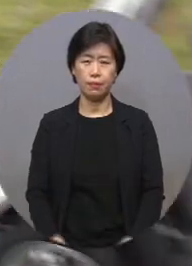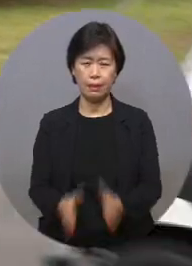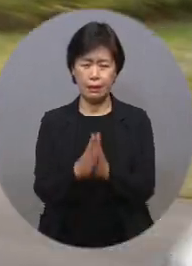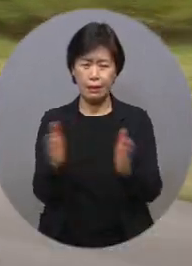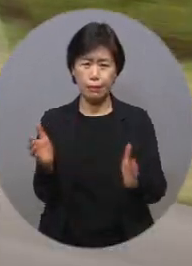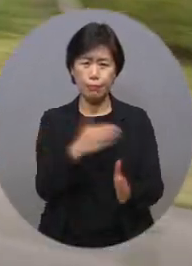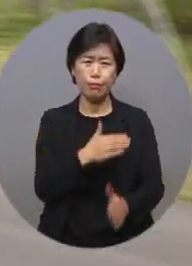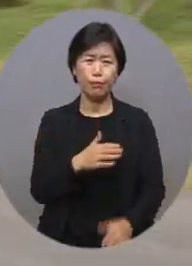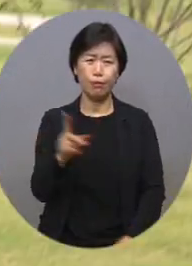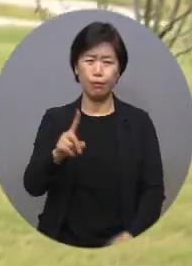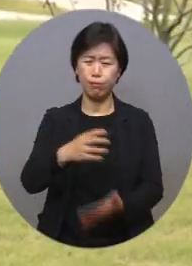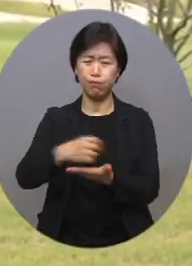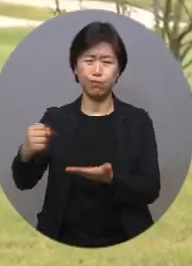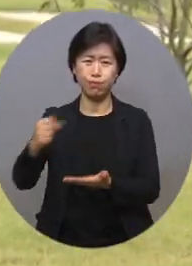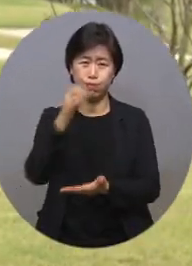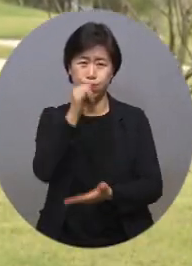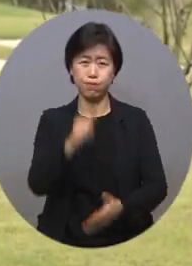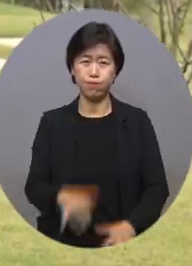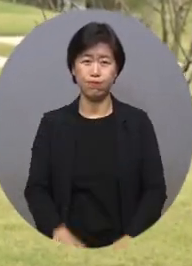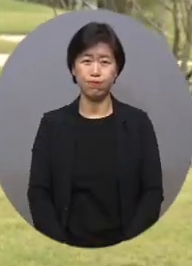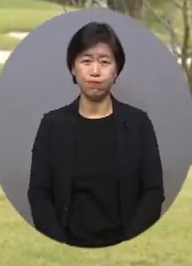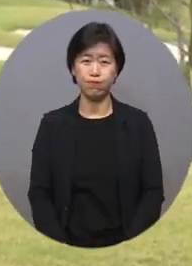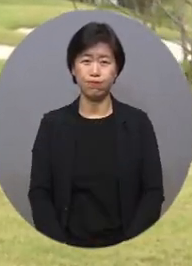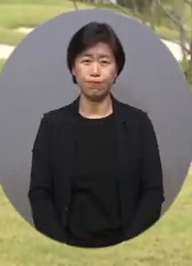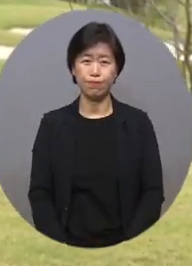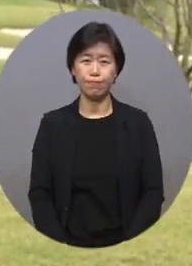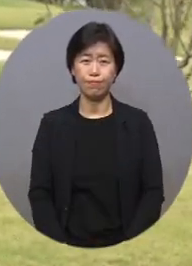뭐야, 첫 털부터.